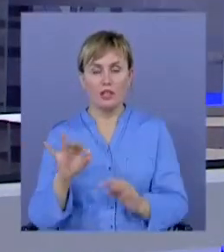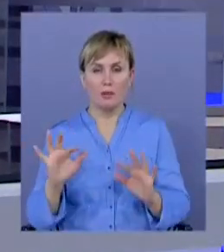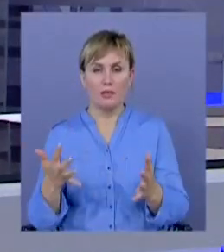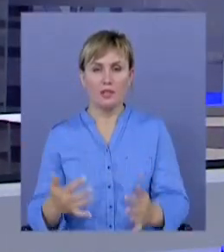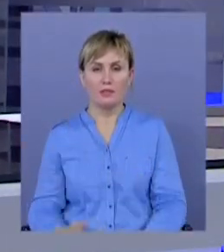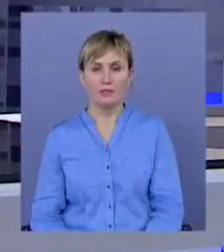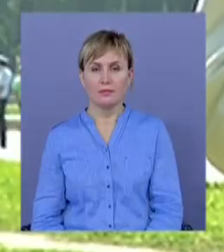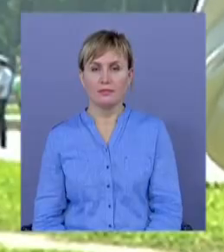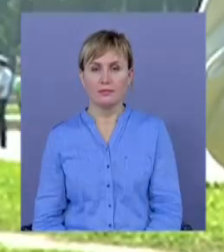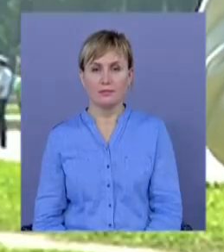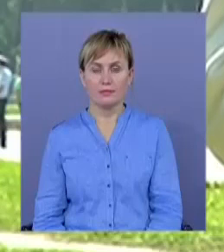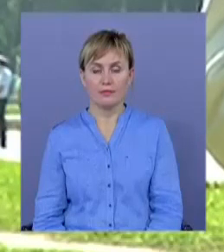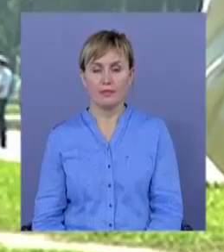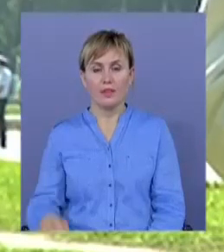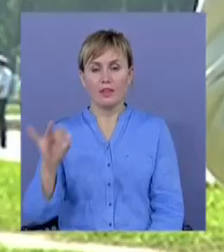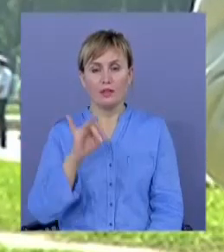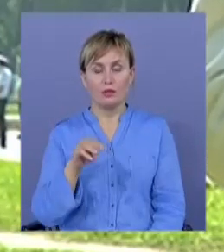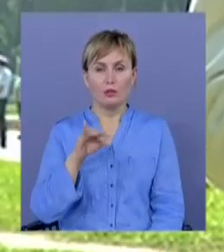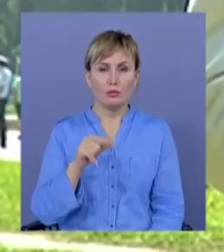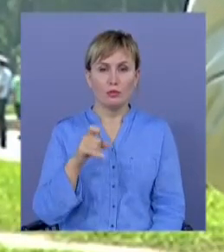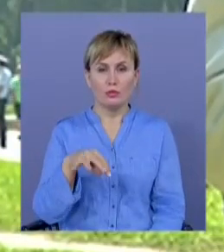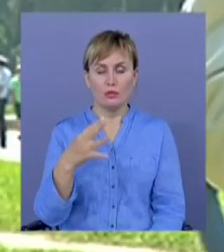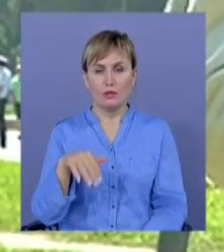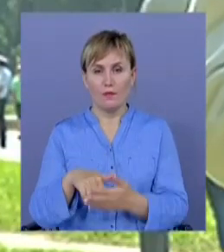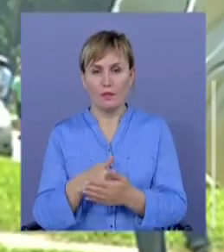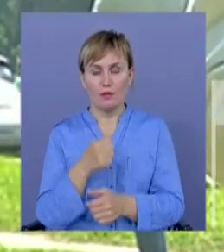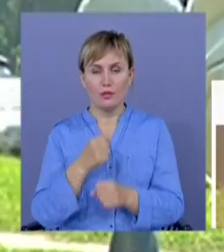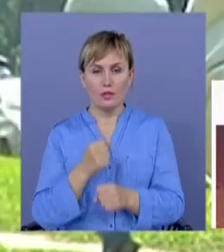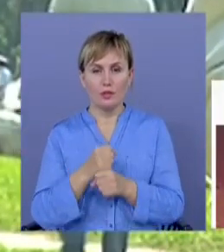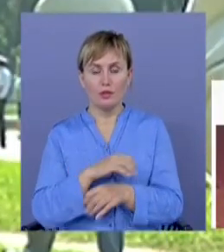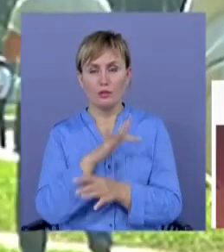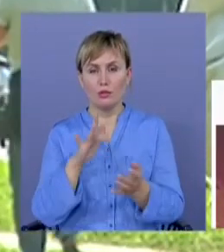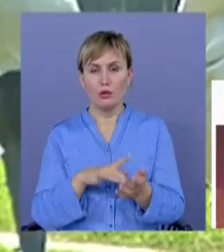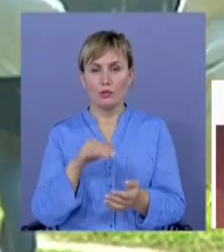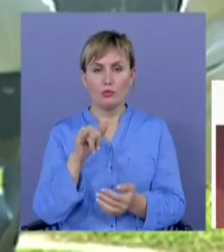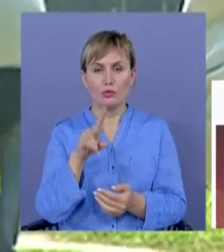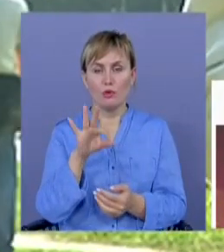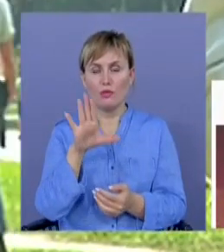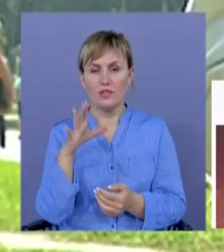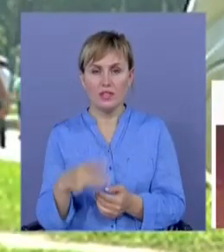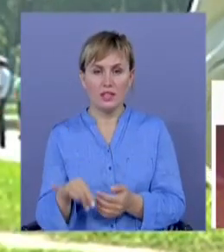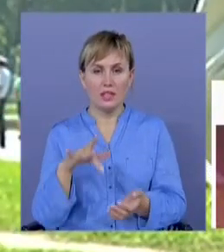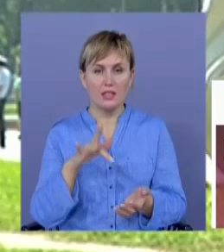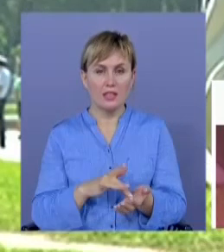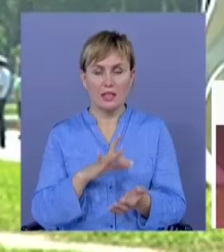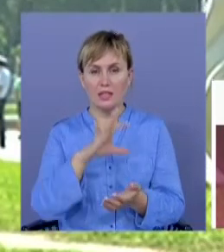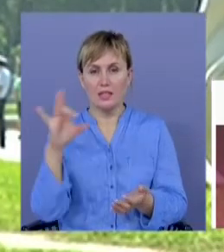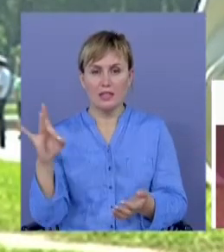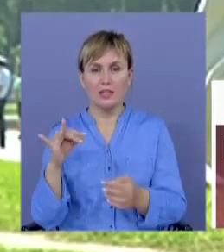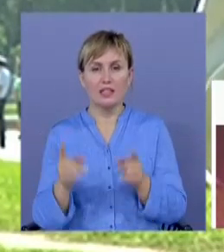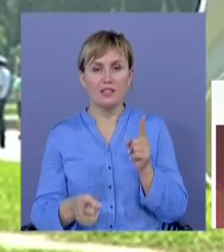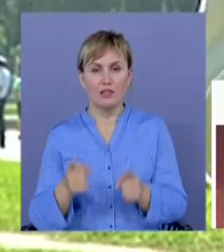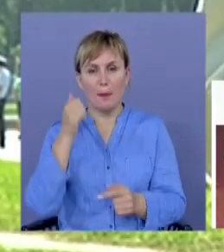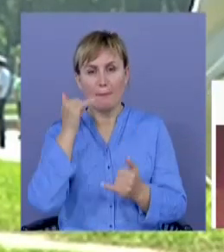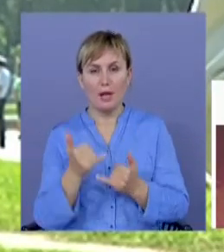событием. Легендарный Ту-144 вновь воспарил над городом Жуковским, центром советской авиации. И действительно,